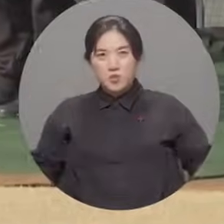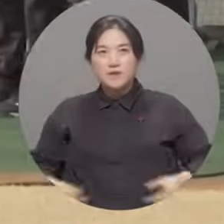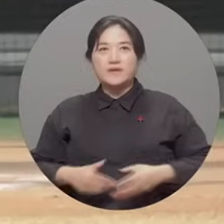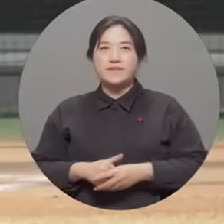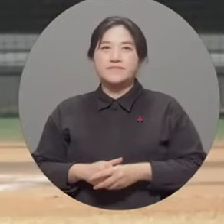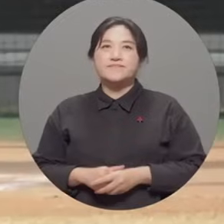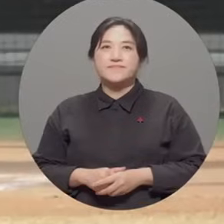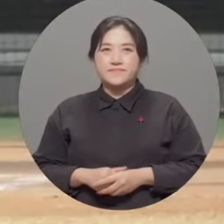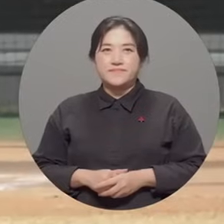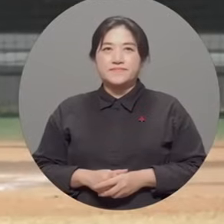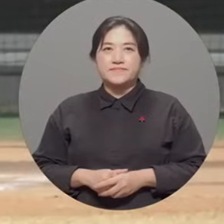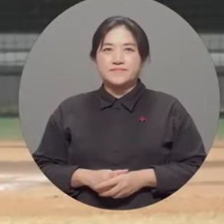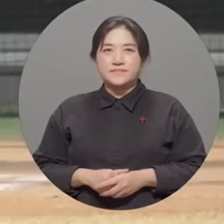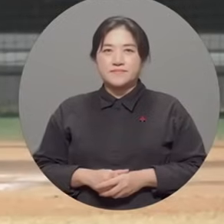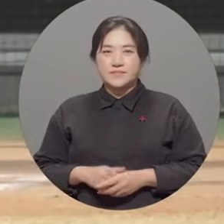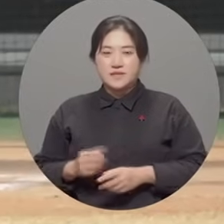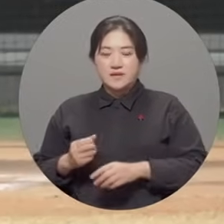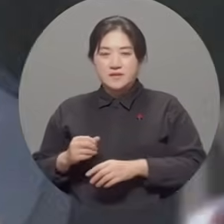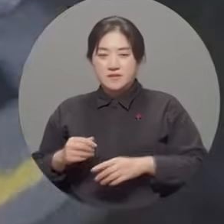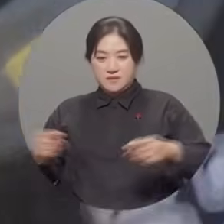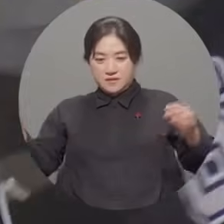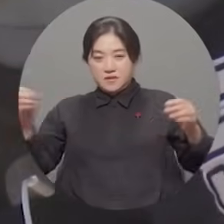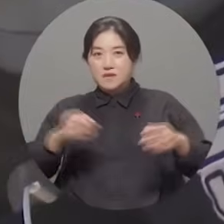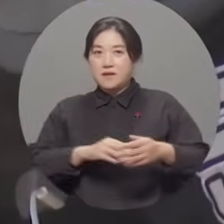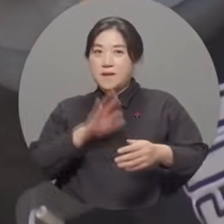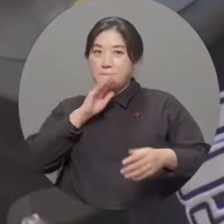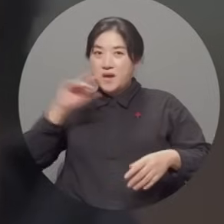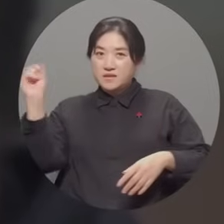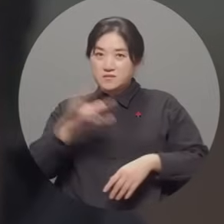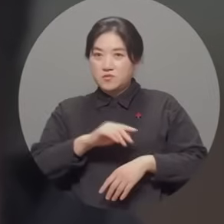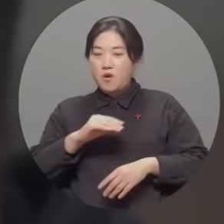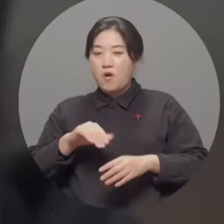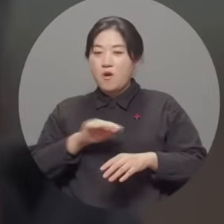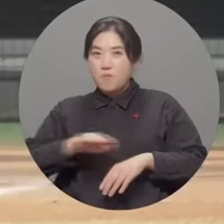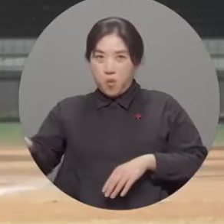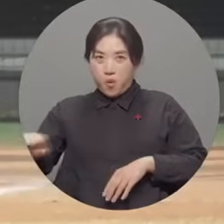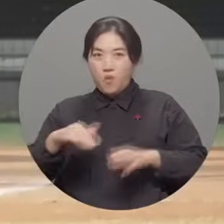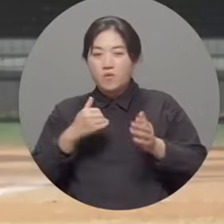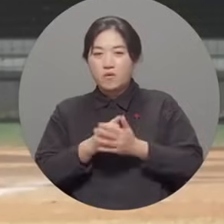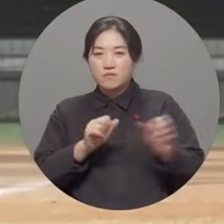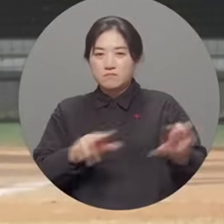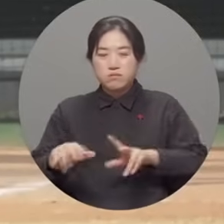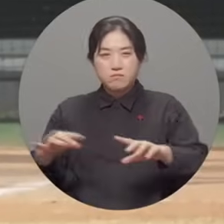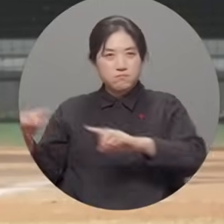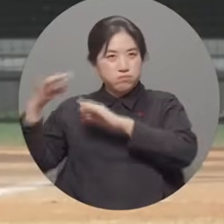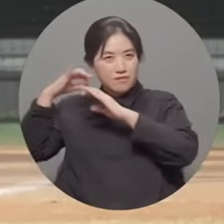존입니다. 스트라이크 볼 여부가 실시간으로 주심에게 전달됩니다.